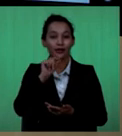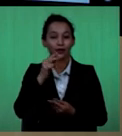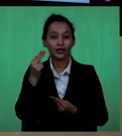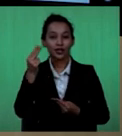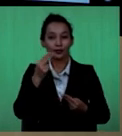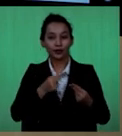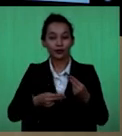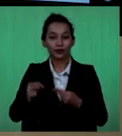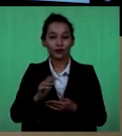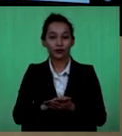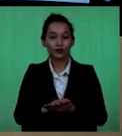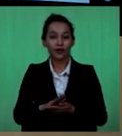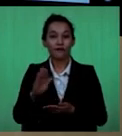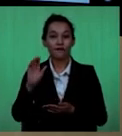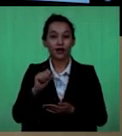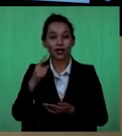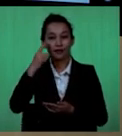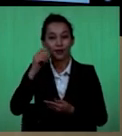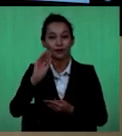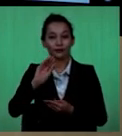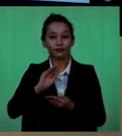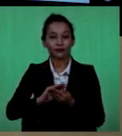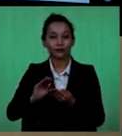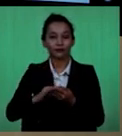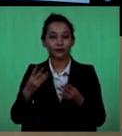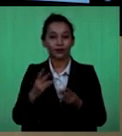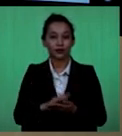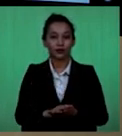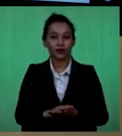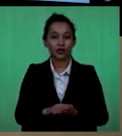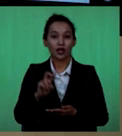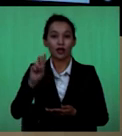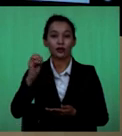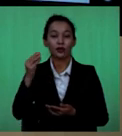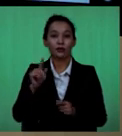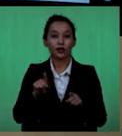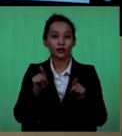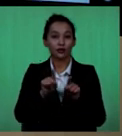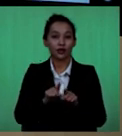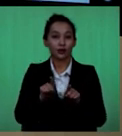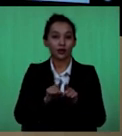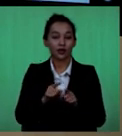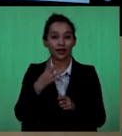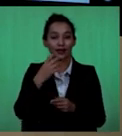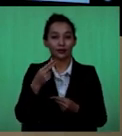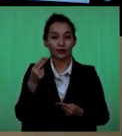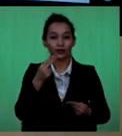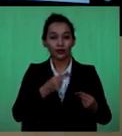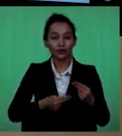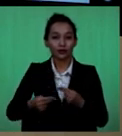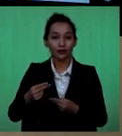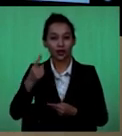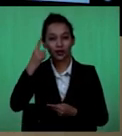unga oid ma'lumotlarni yozasiz. Beshik tervatarni ham xuddi shunday qilasiz. Rasmini chizib, beshik tervatar haqida